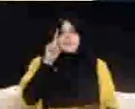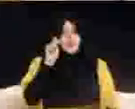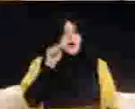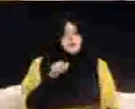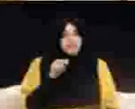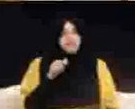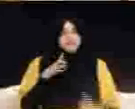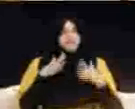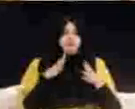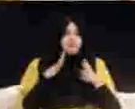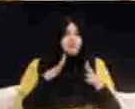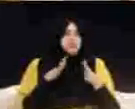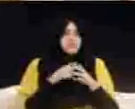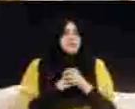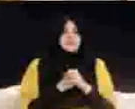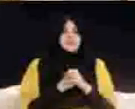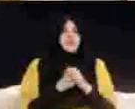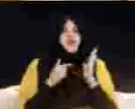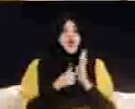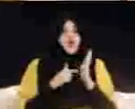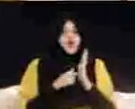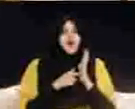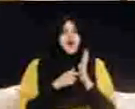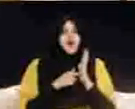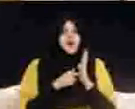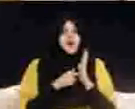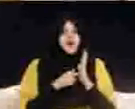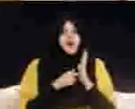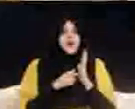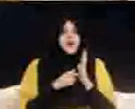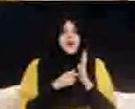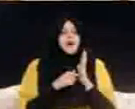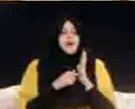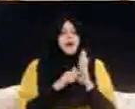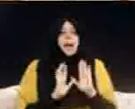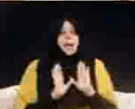النوافل، متى تصلى؟ عند حل النافلة